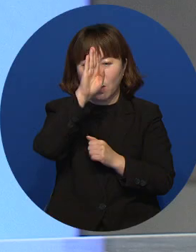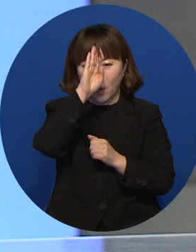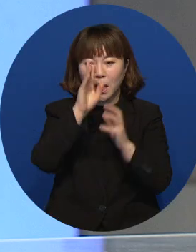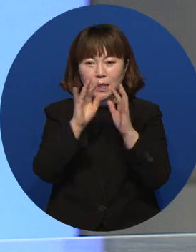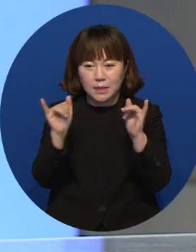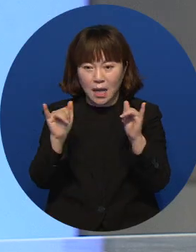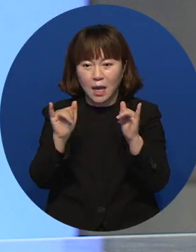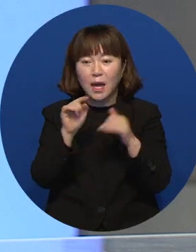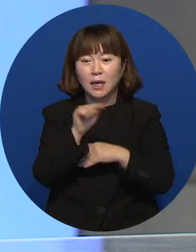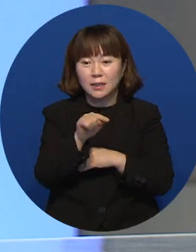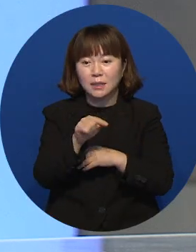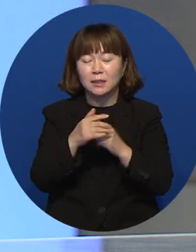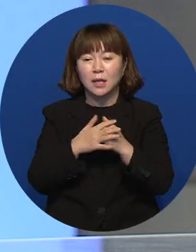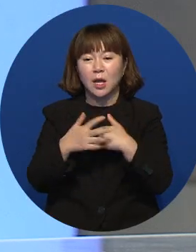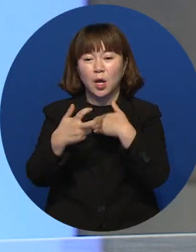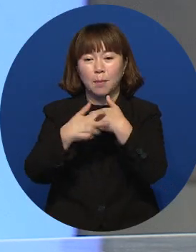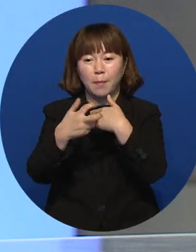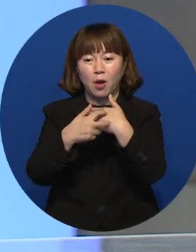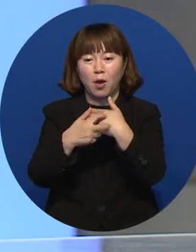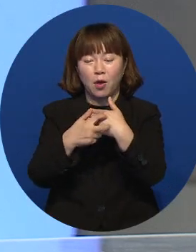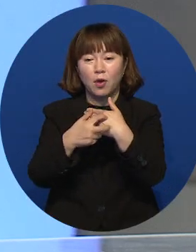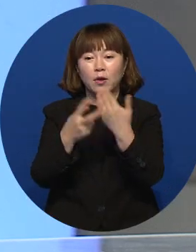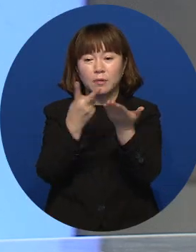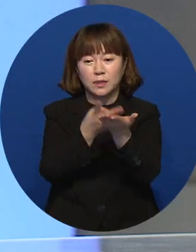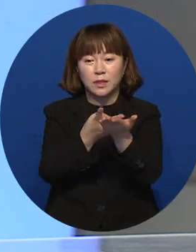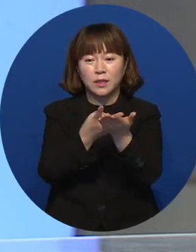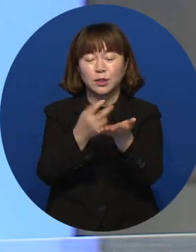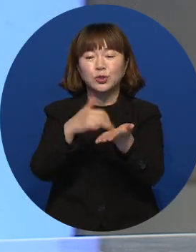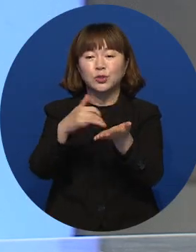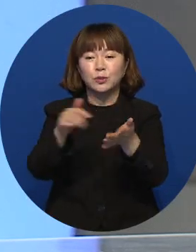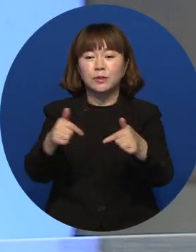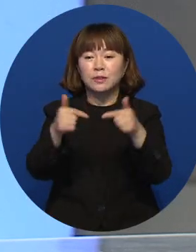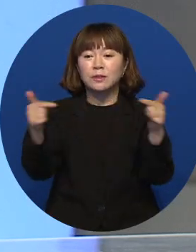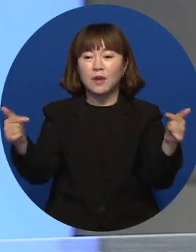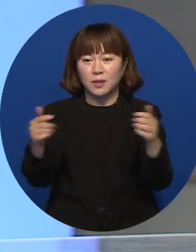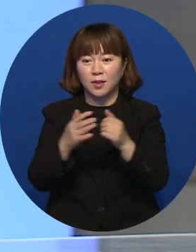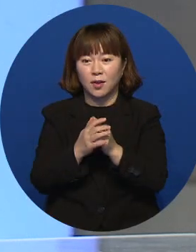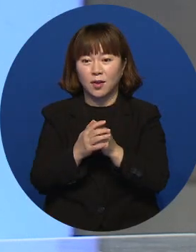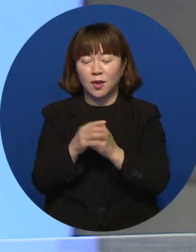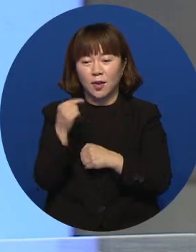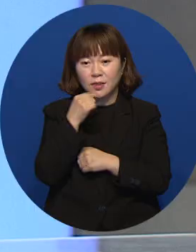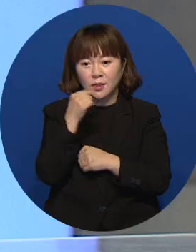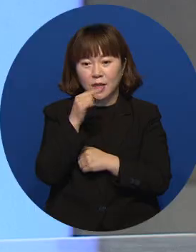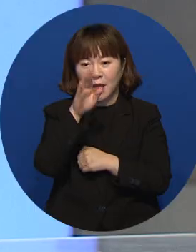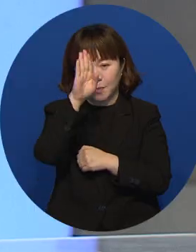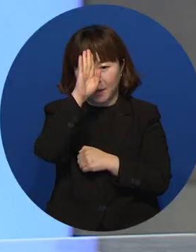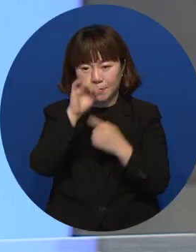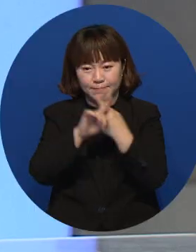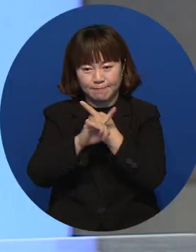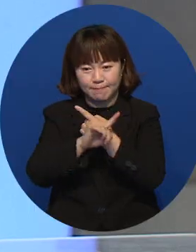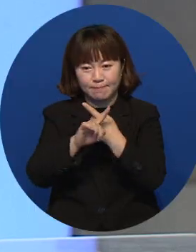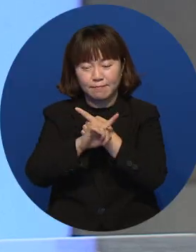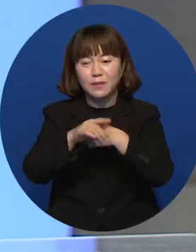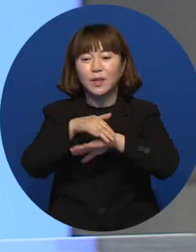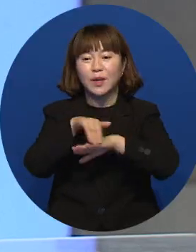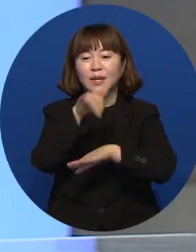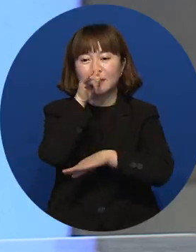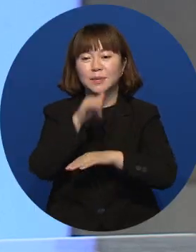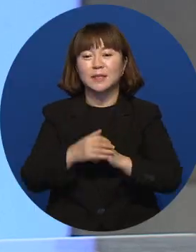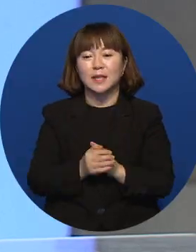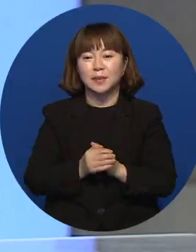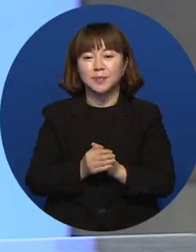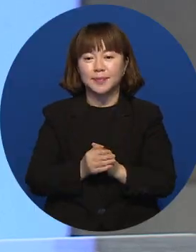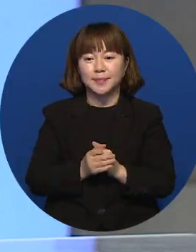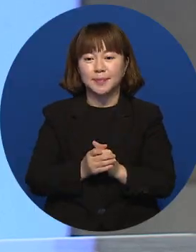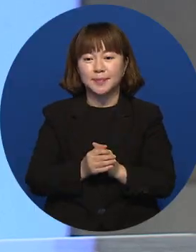경시 를 늘려 가지고 좀더 이제 철저하게 관리하는 그런 의료체계 로 바뀌는 걸 알고 있습니다 예 최근